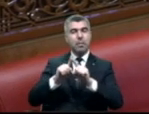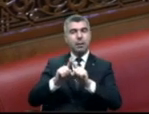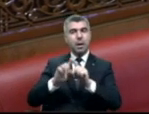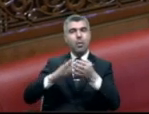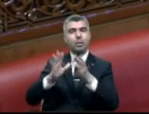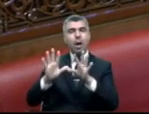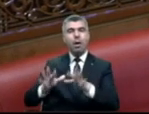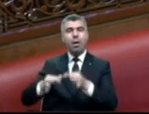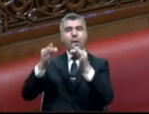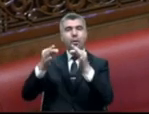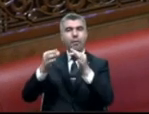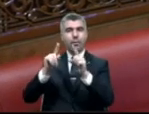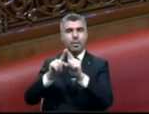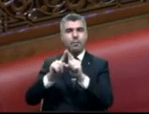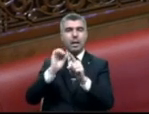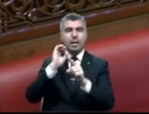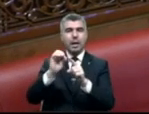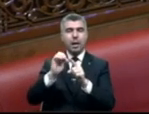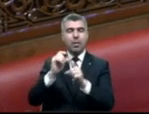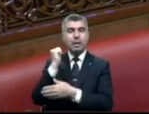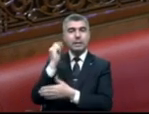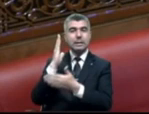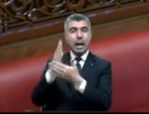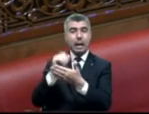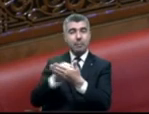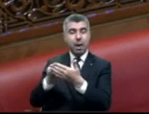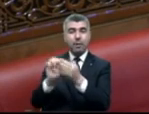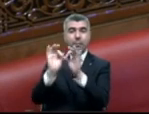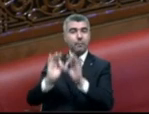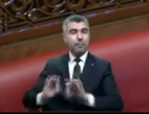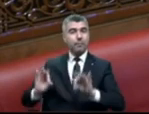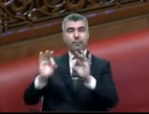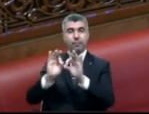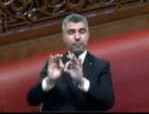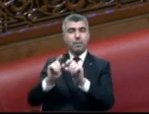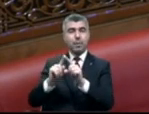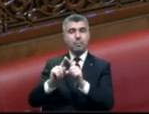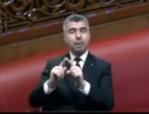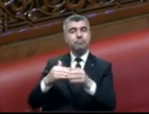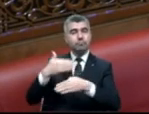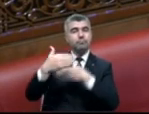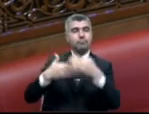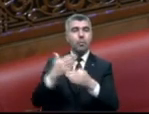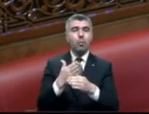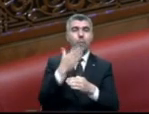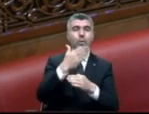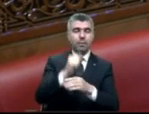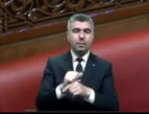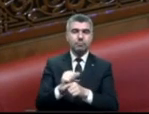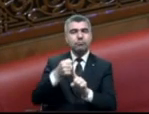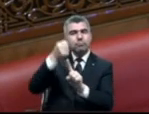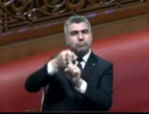تصنفها كمنتوجات خضراء لا تطبق عليها ضريبة الكربون المزعم تطبيقها. ففي هذا الإطار عملت